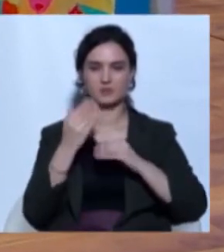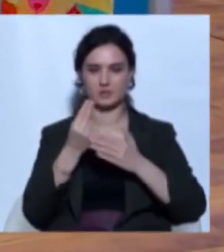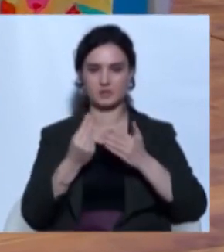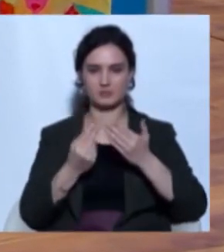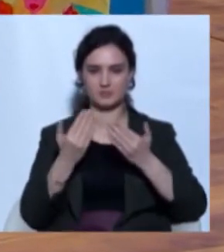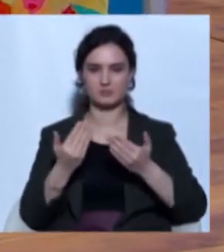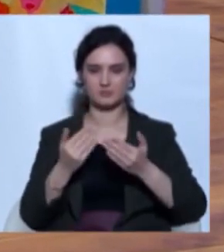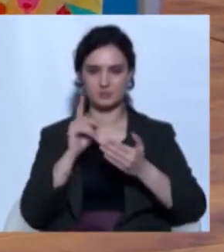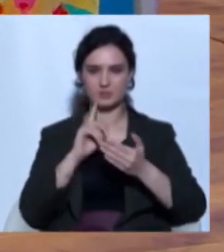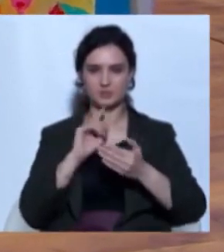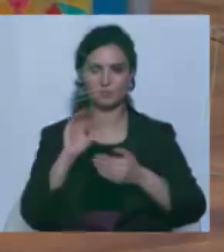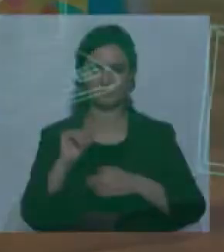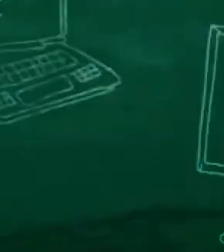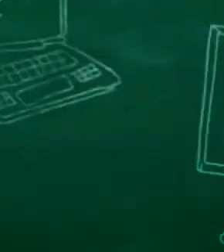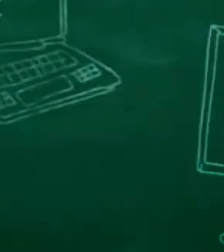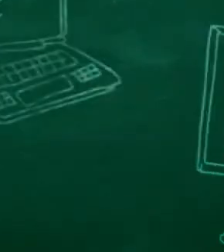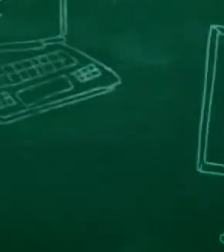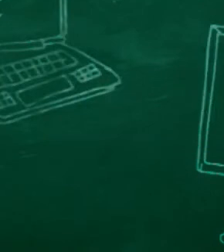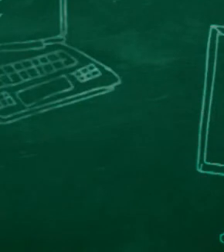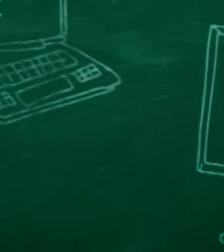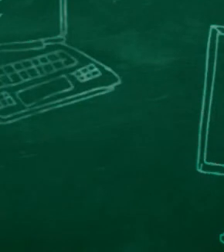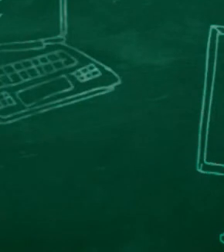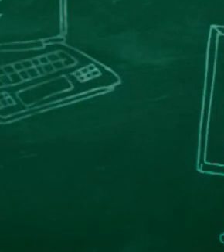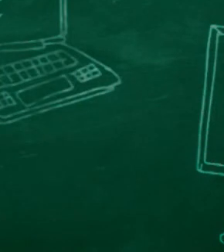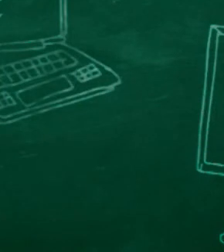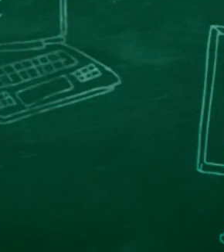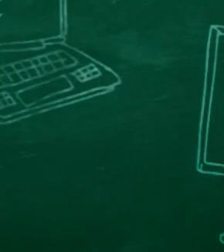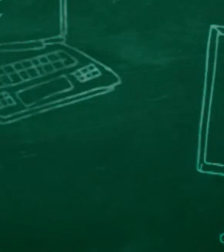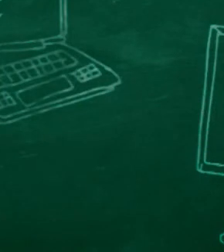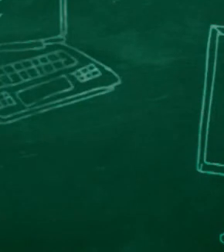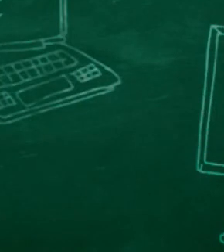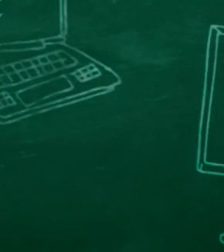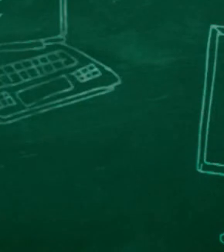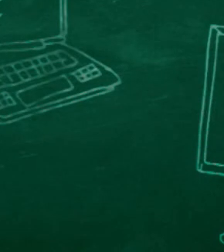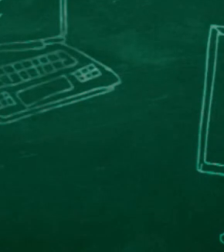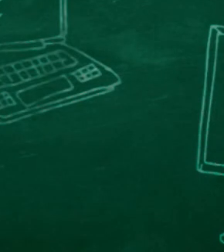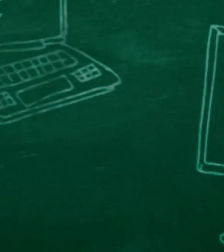ნახატები დროებით.